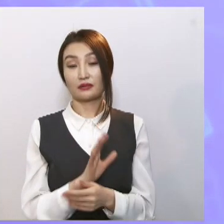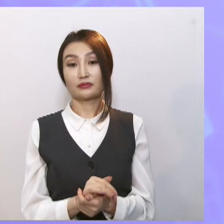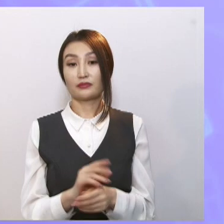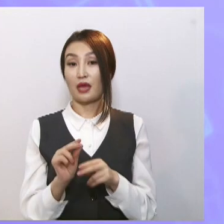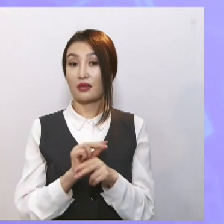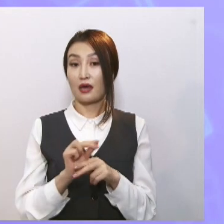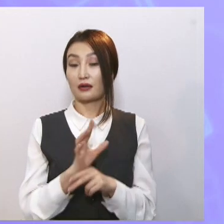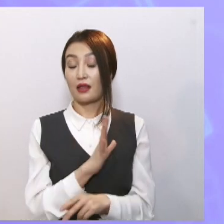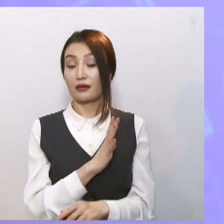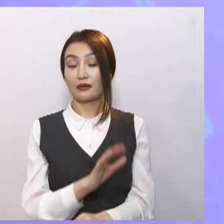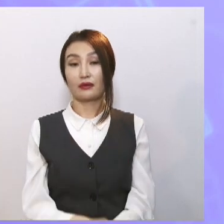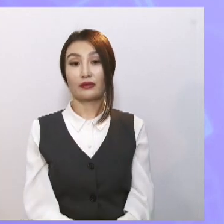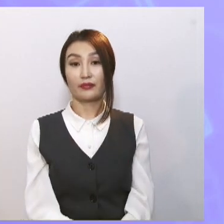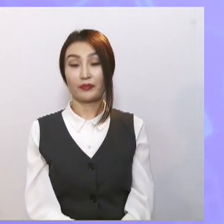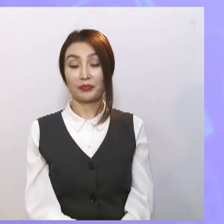Дарыландык.